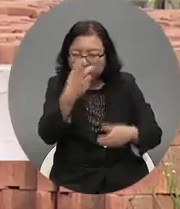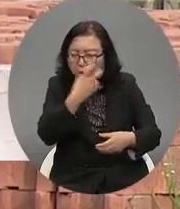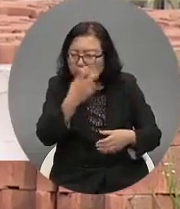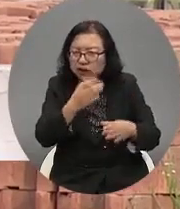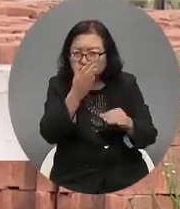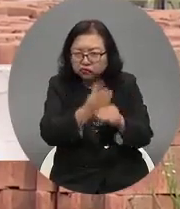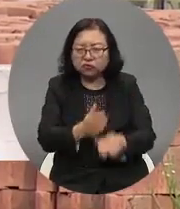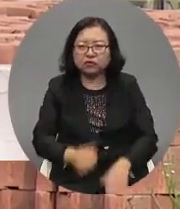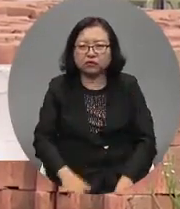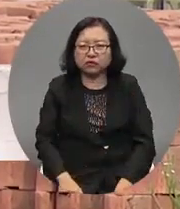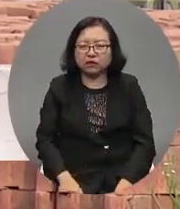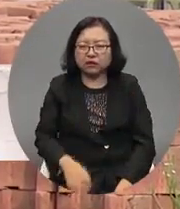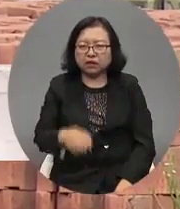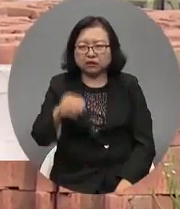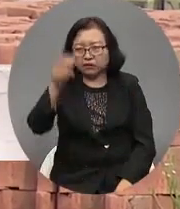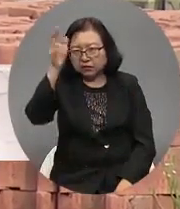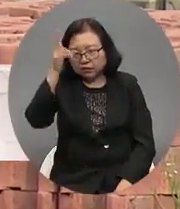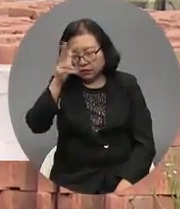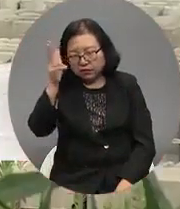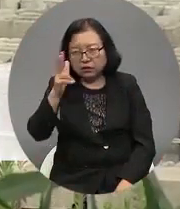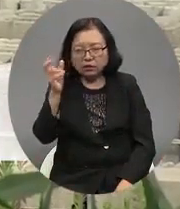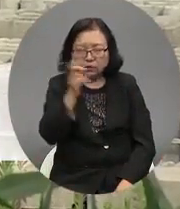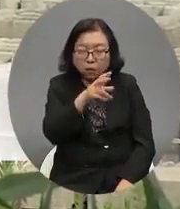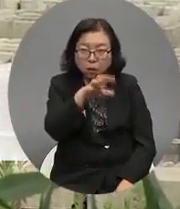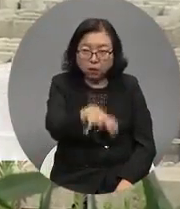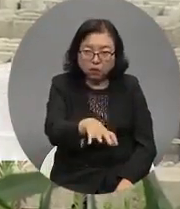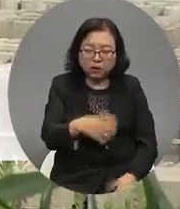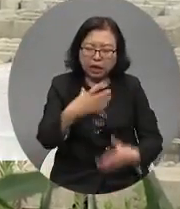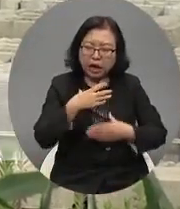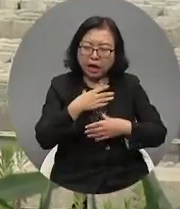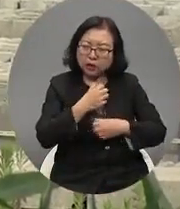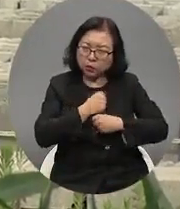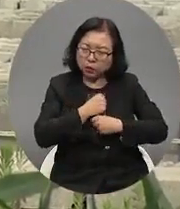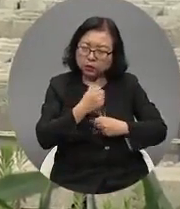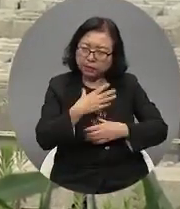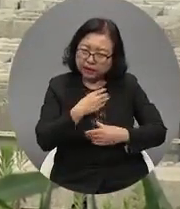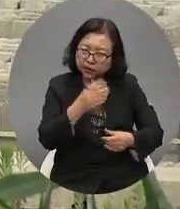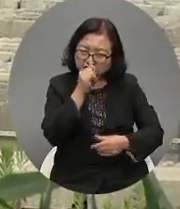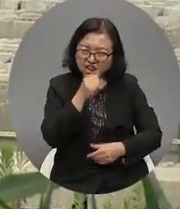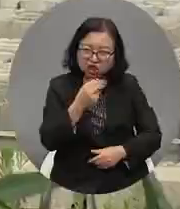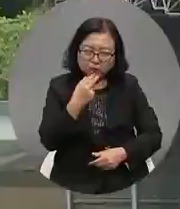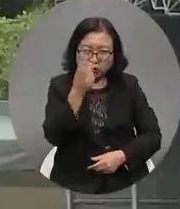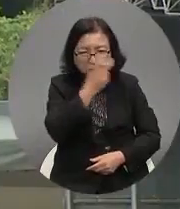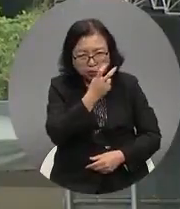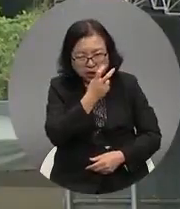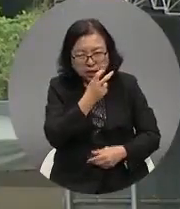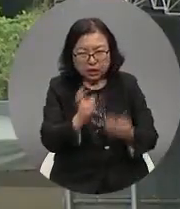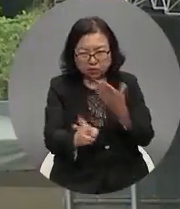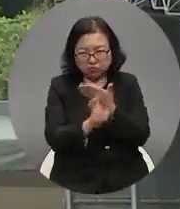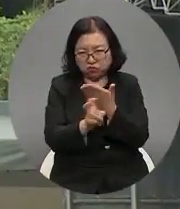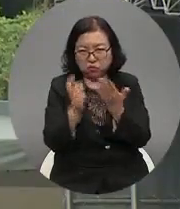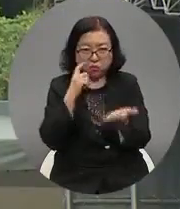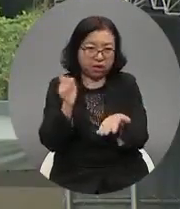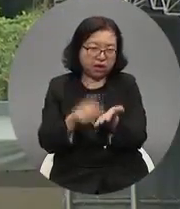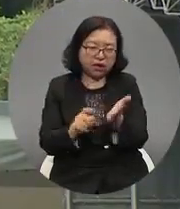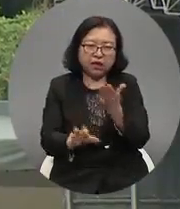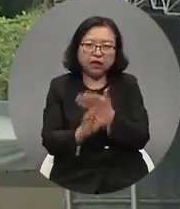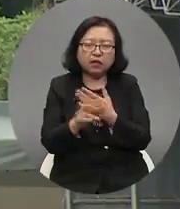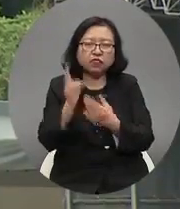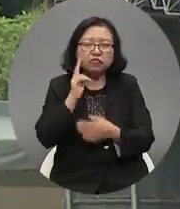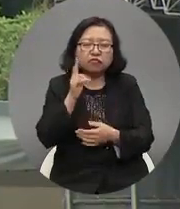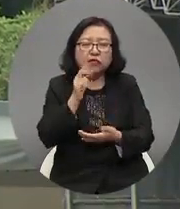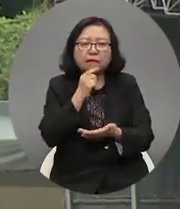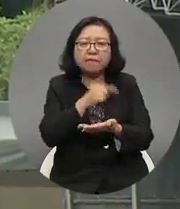확인됐습니다 경찰과 노동 당국은 안전 수칙을 제대로 지켰는지 조사한 뒤 위법 사항이 드러나면 중대 제 처벌법